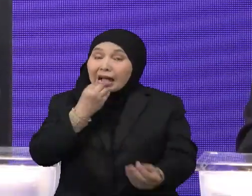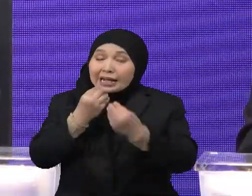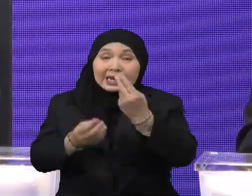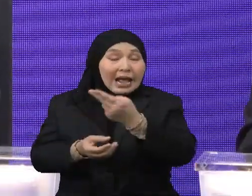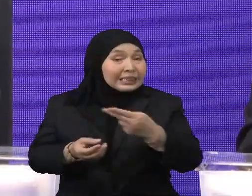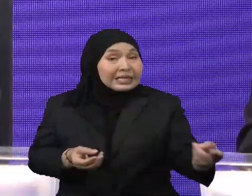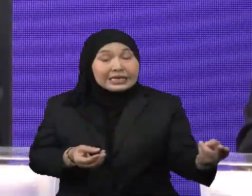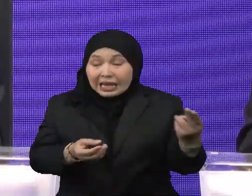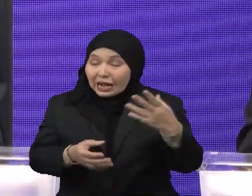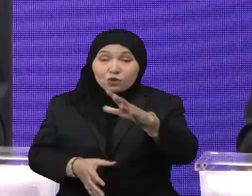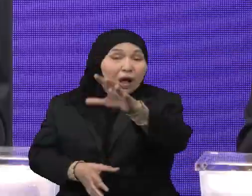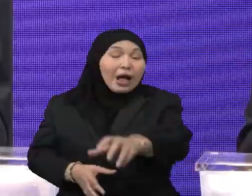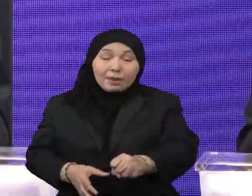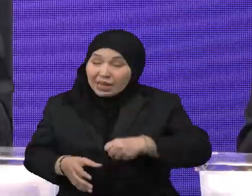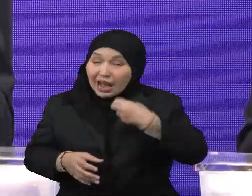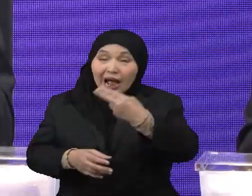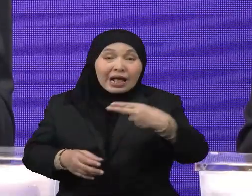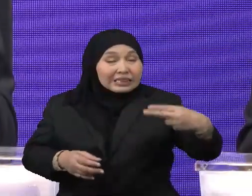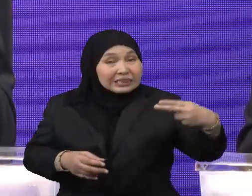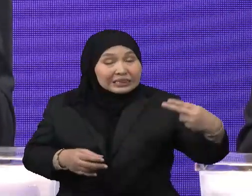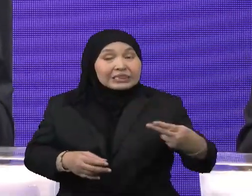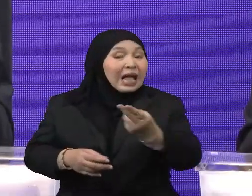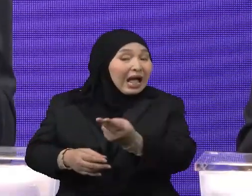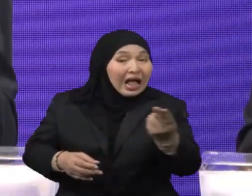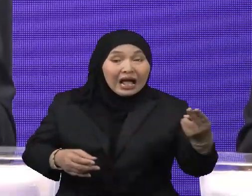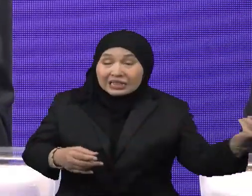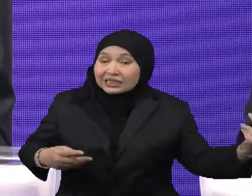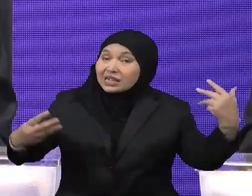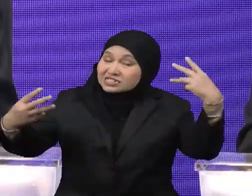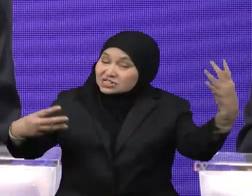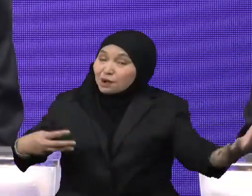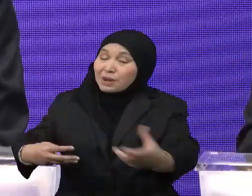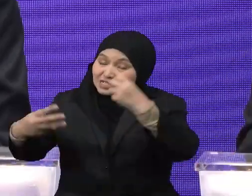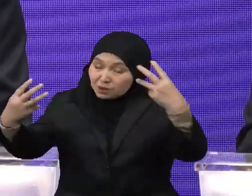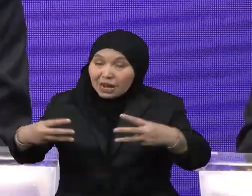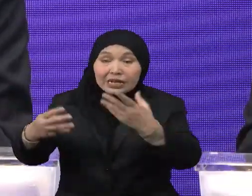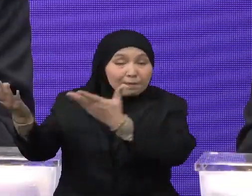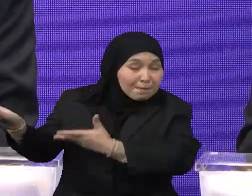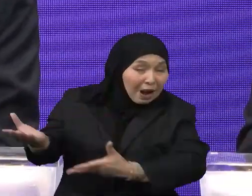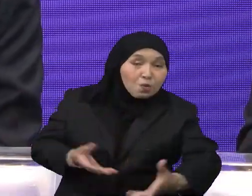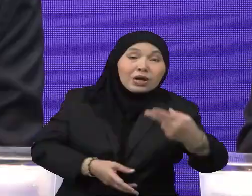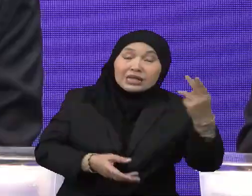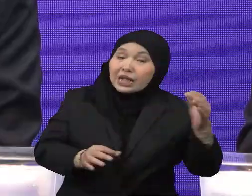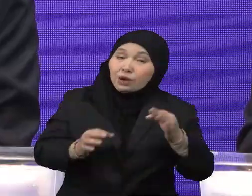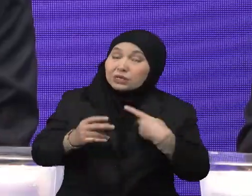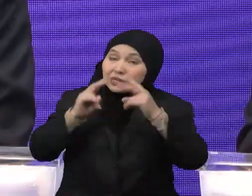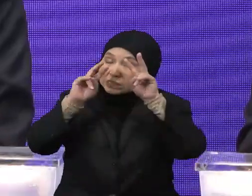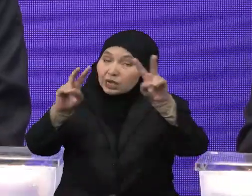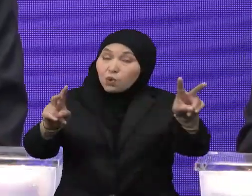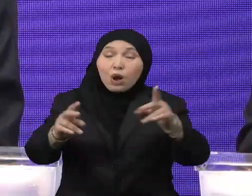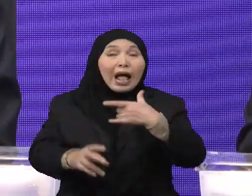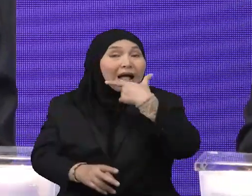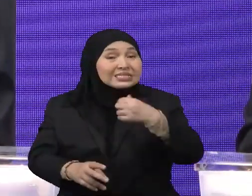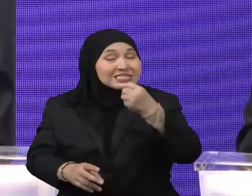mengkhianati harta rampasan perang maka dia akan datang ke hari kiamat dengan membawa harta tersebut jadi kalau kita lihat kepada hadis Nabi